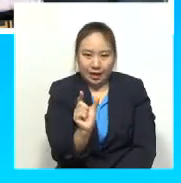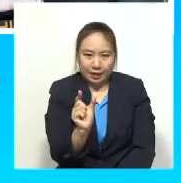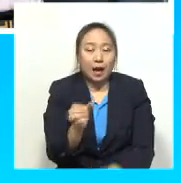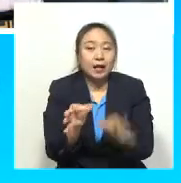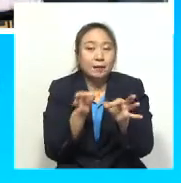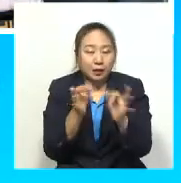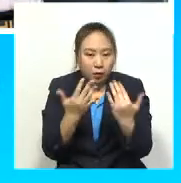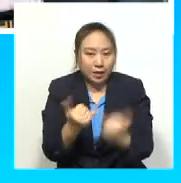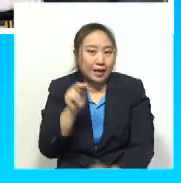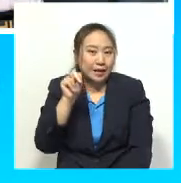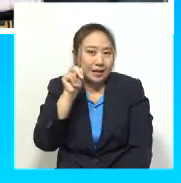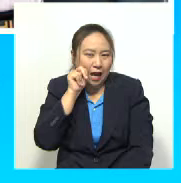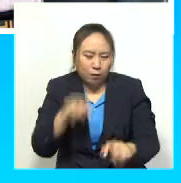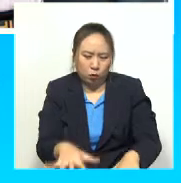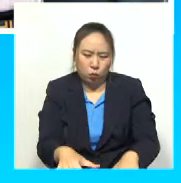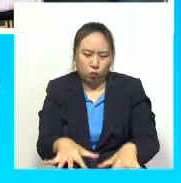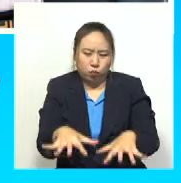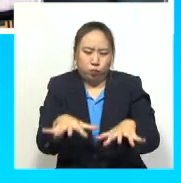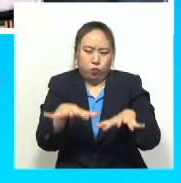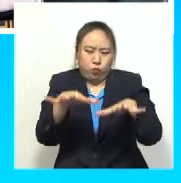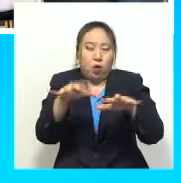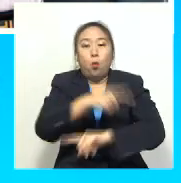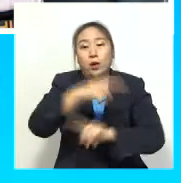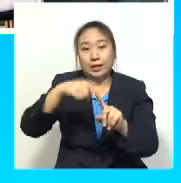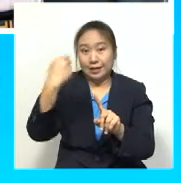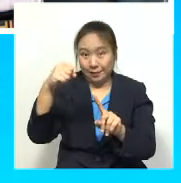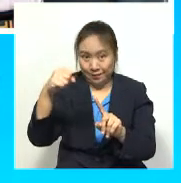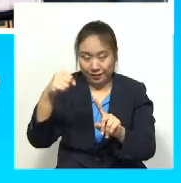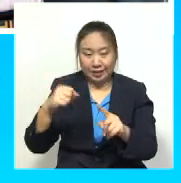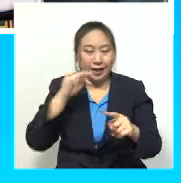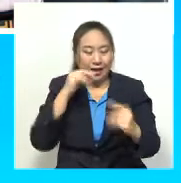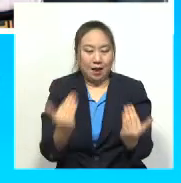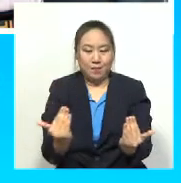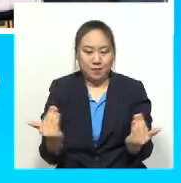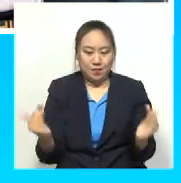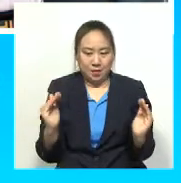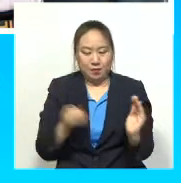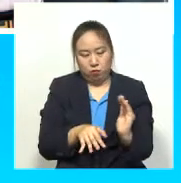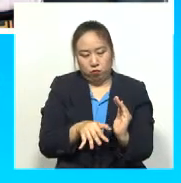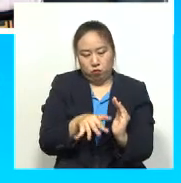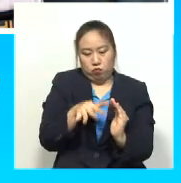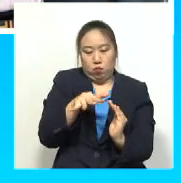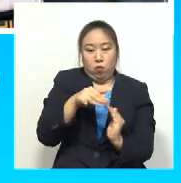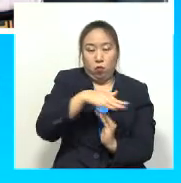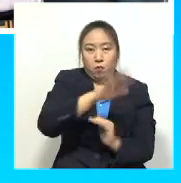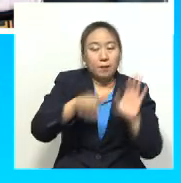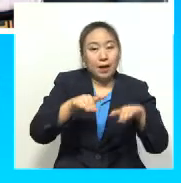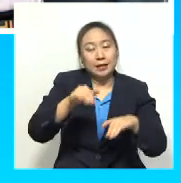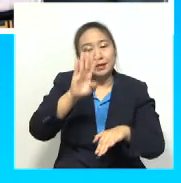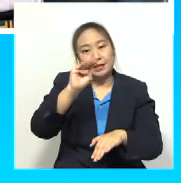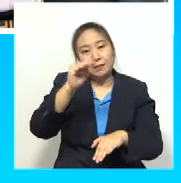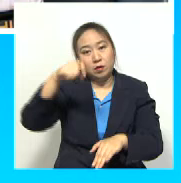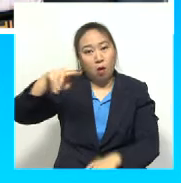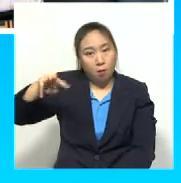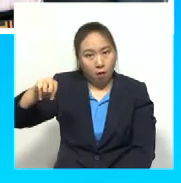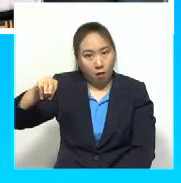จคือน้ำเนี่ยจะสูงสุดวันที่10สิงหาคมจะสูงล้นสปิลเวย์ประมาณ40เซนติเมตร ครับ แล้ว